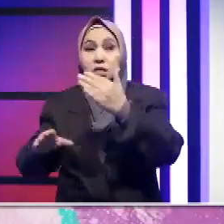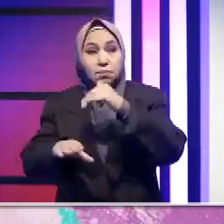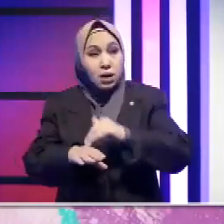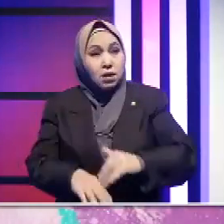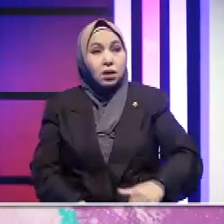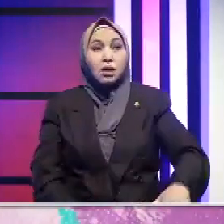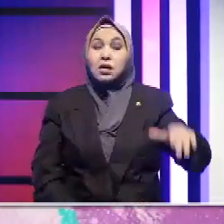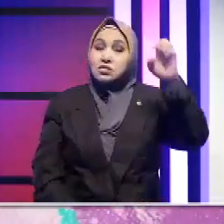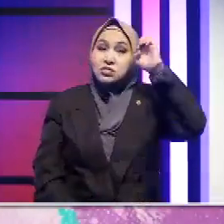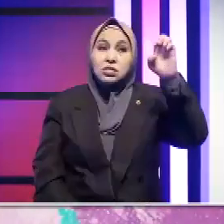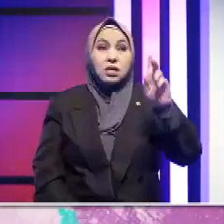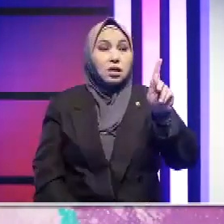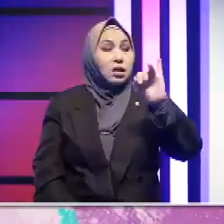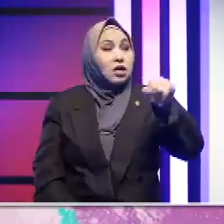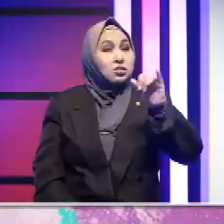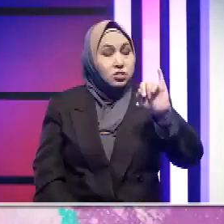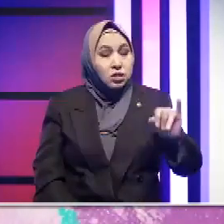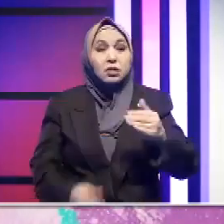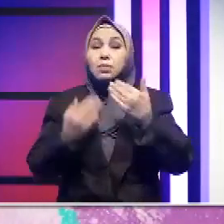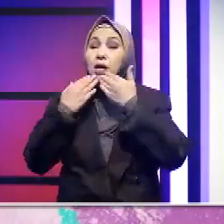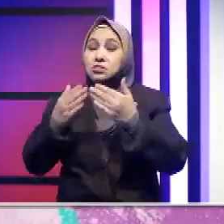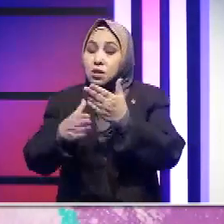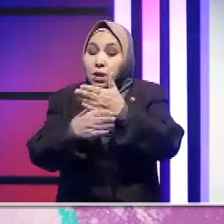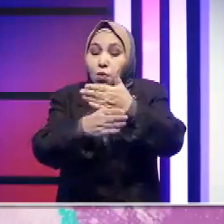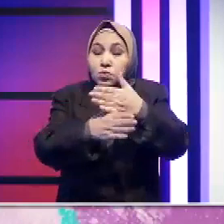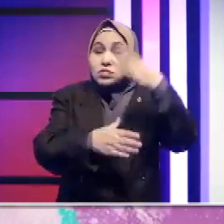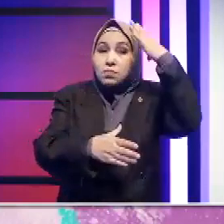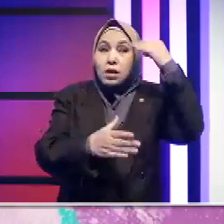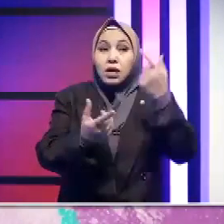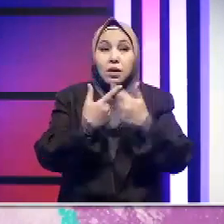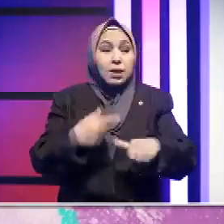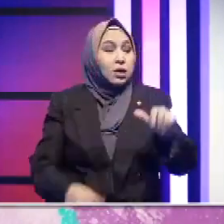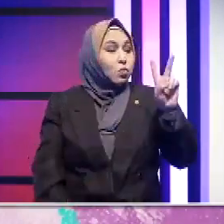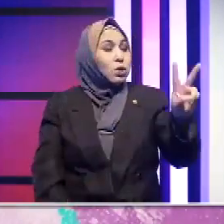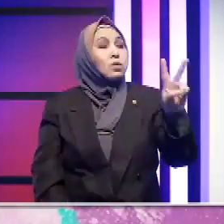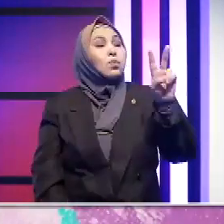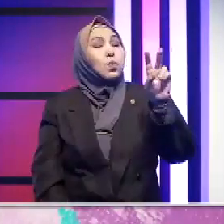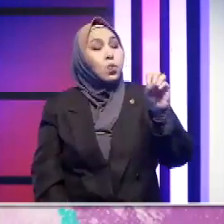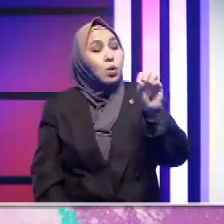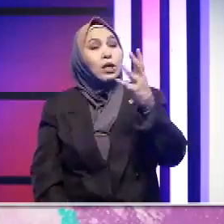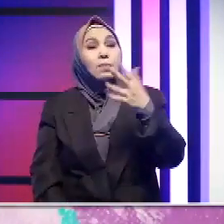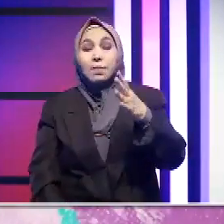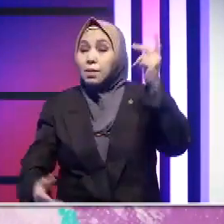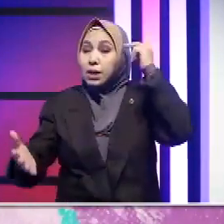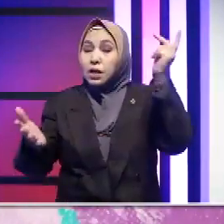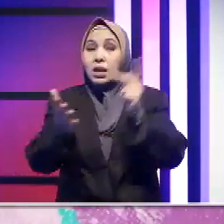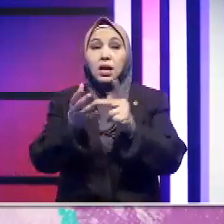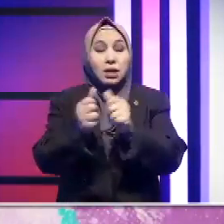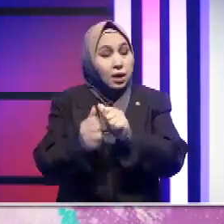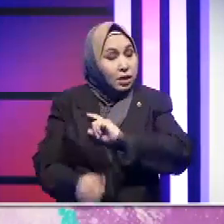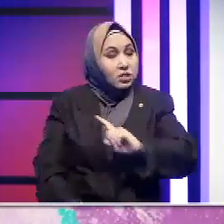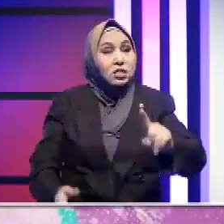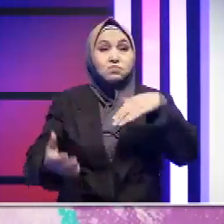salju gherkin kasih berfungsi pengalaman dari model 2015 berkenalan dengan islam